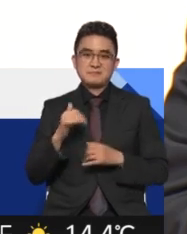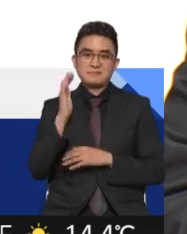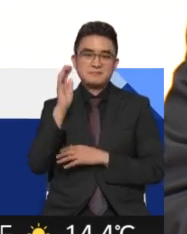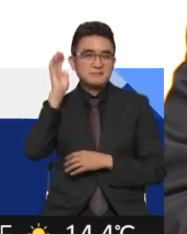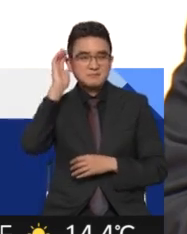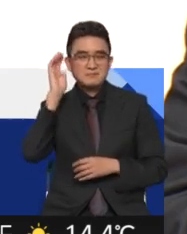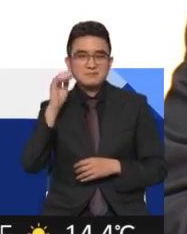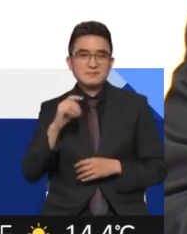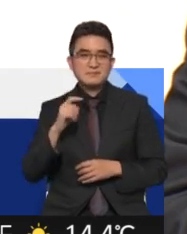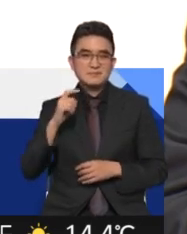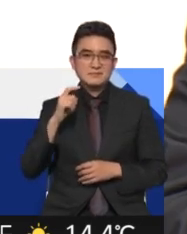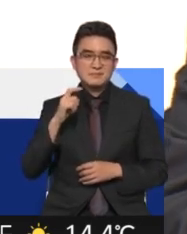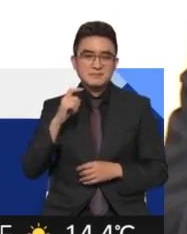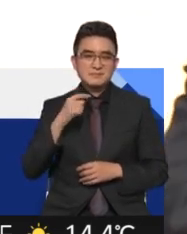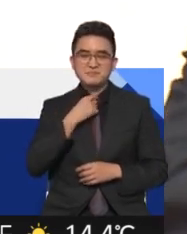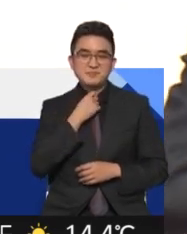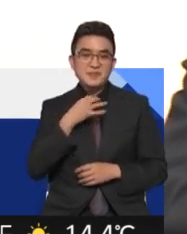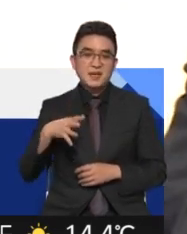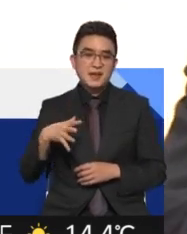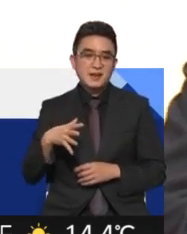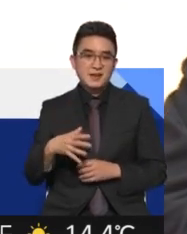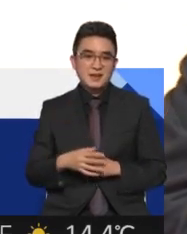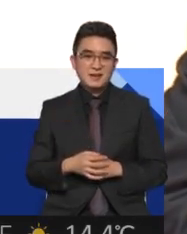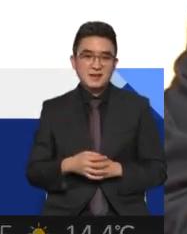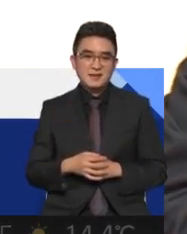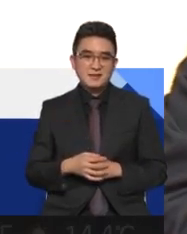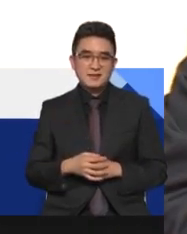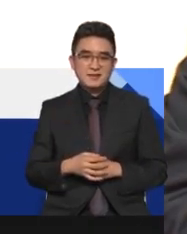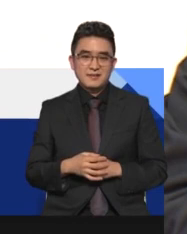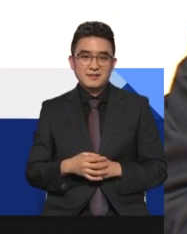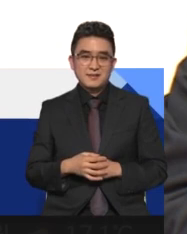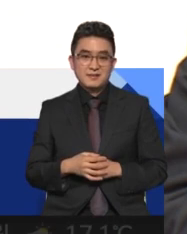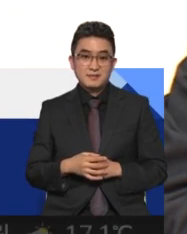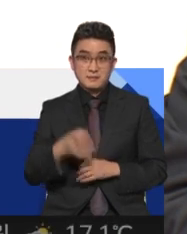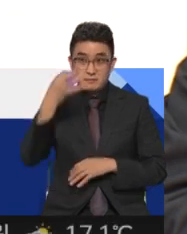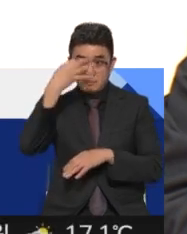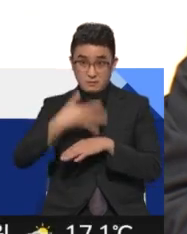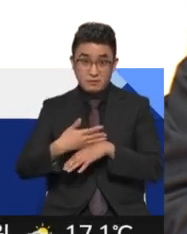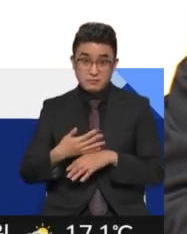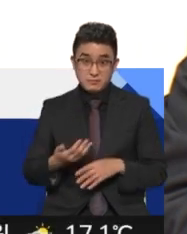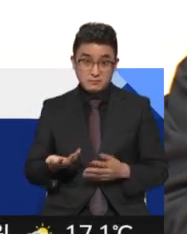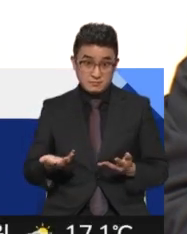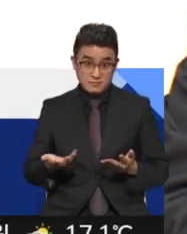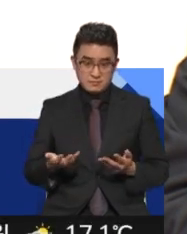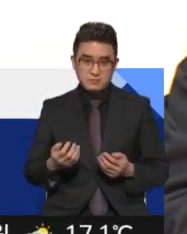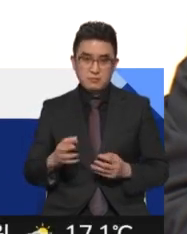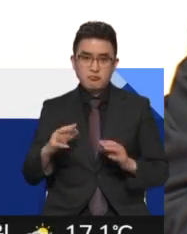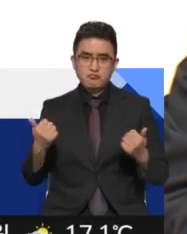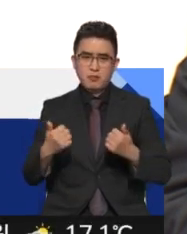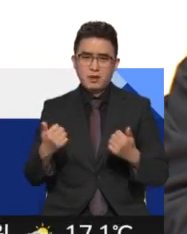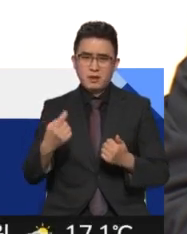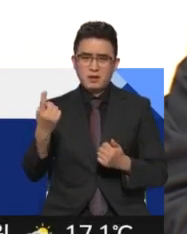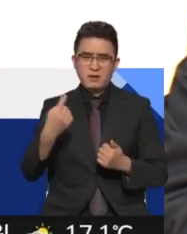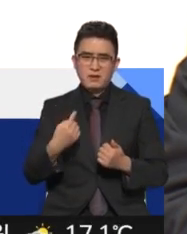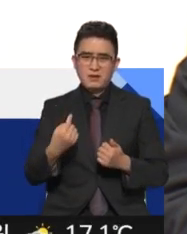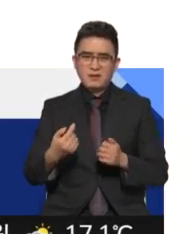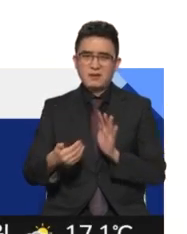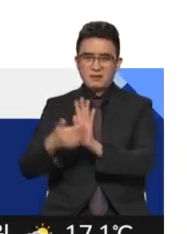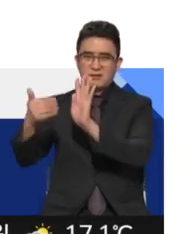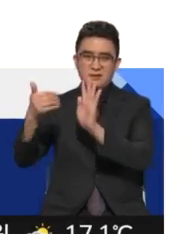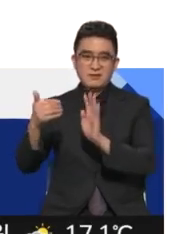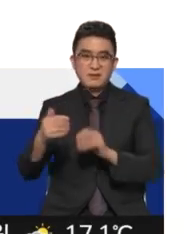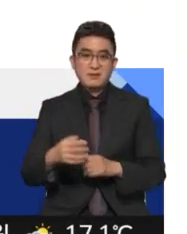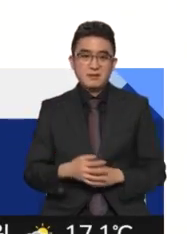듣고 싶지 않습니다이 xx로써 말합니다 사과하지 않을 거면 국회 출입 금지를